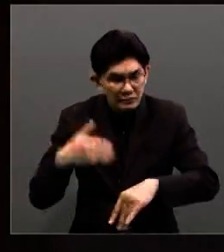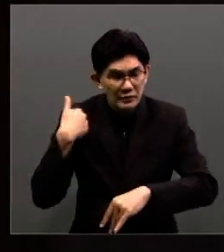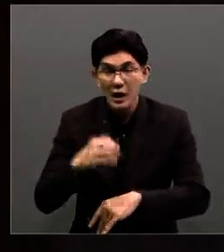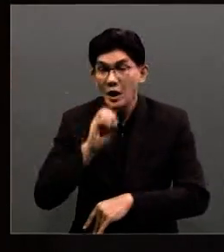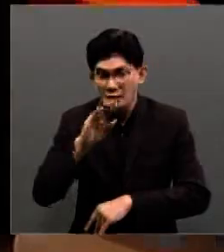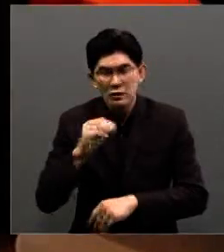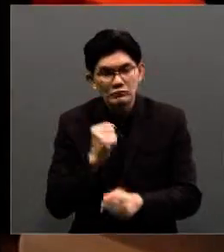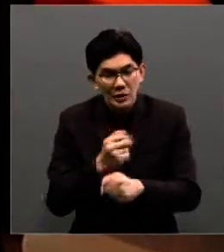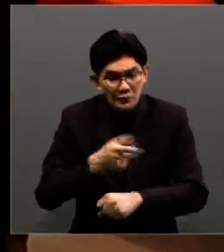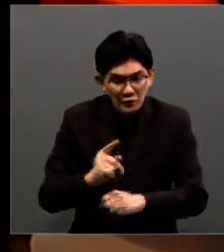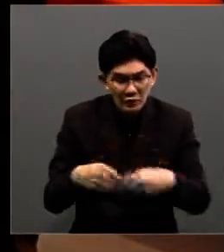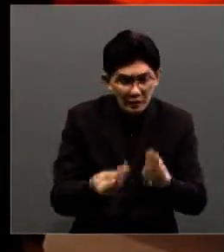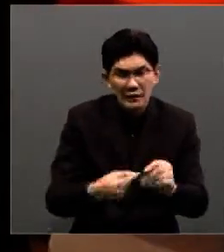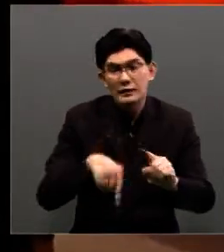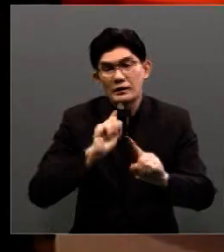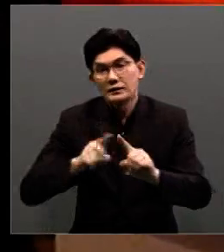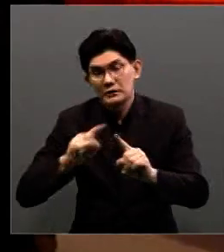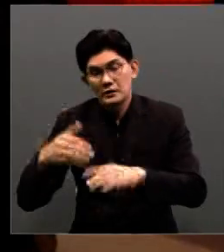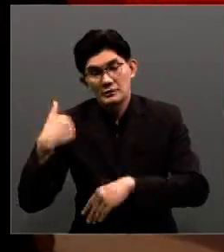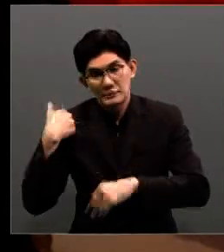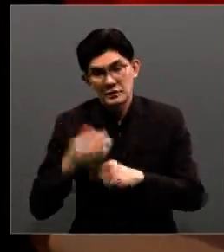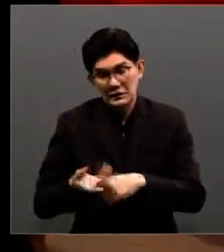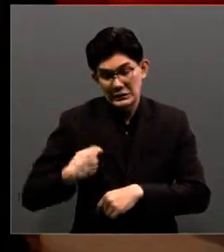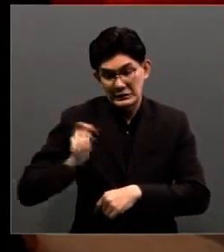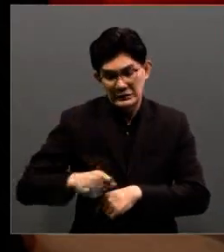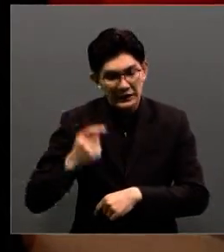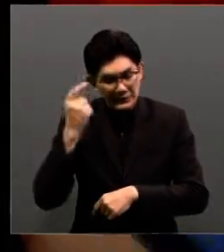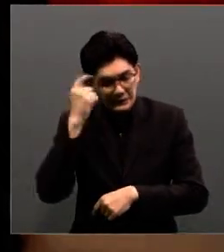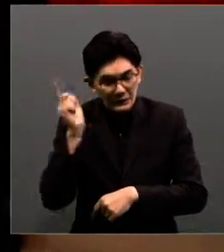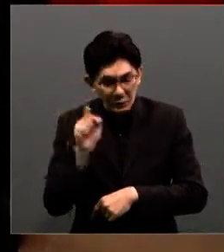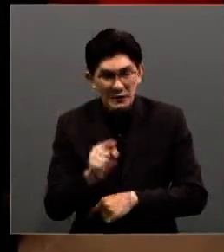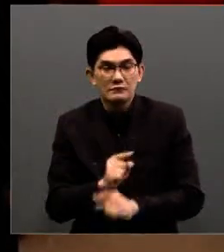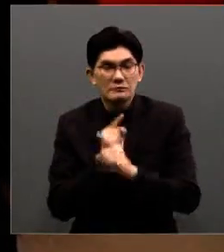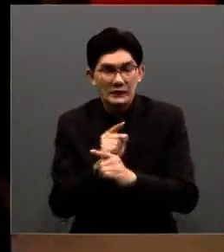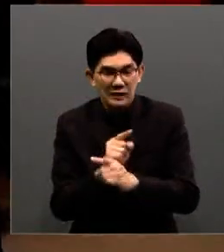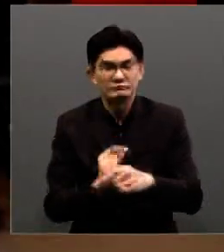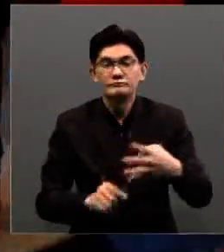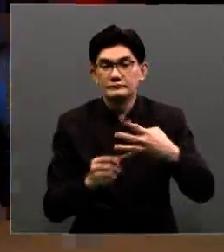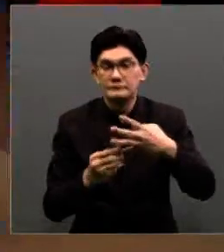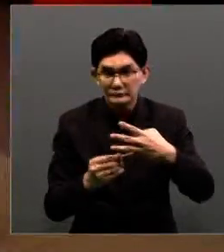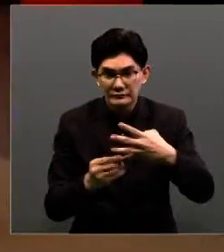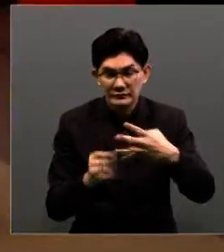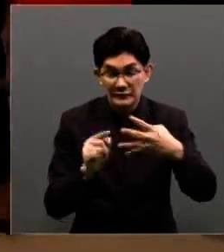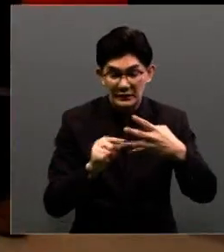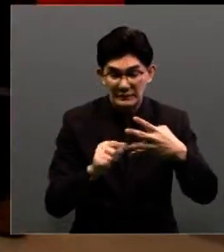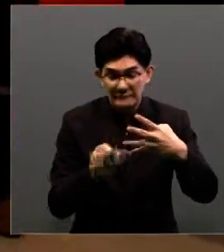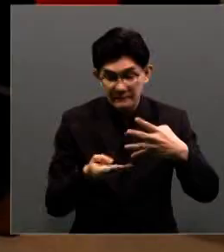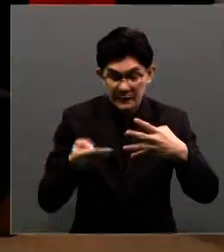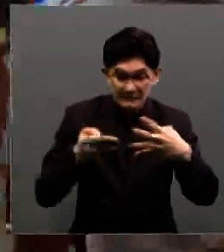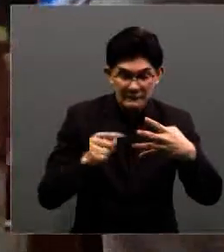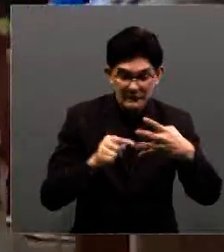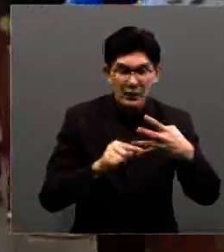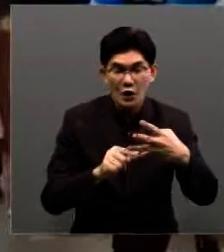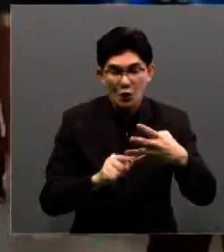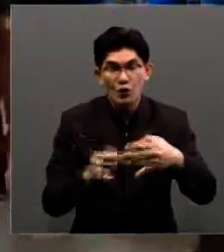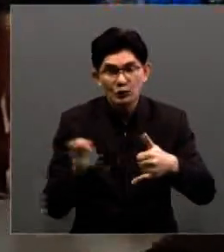อ้างคุณความดีที่เคยทำอะไรต่างๆว่าไปศาลอุทธรณ์พิพากษายืนตามศาลชั้นต้นเพราะเห็นว่าไม่มีเหตุผลเพียง